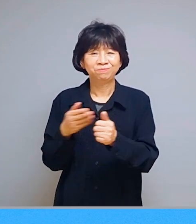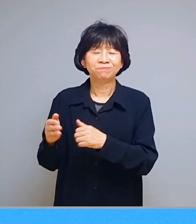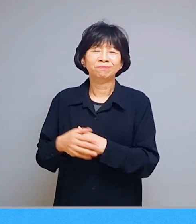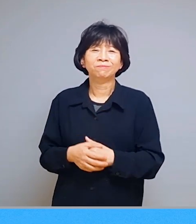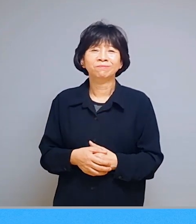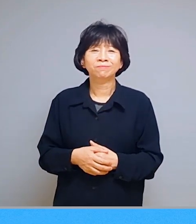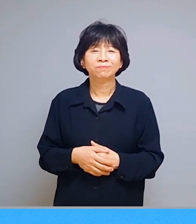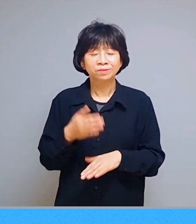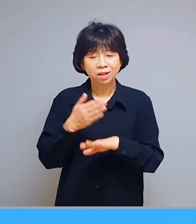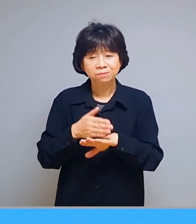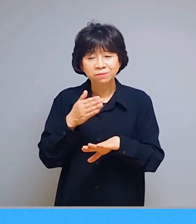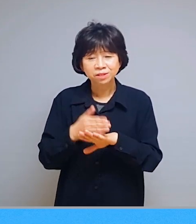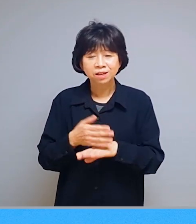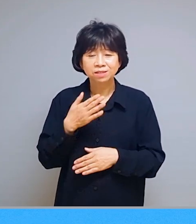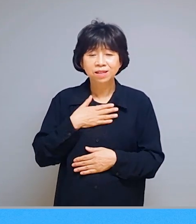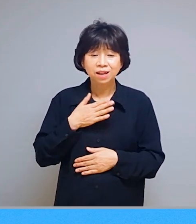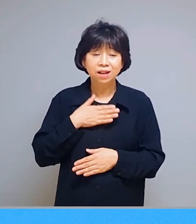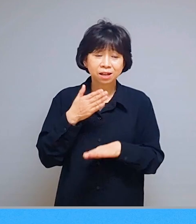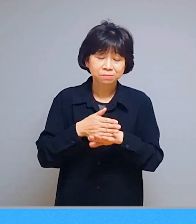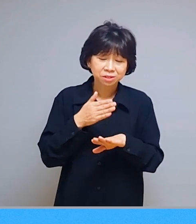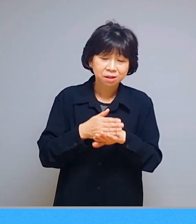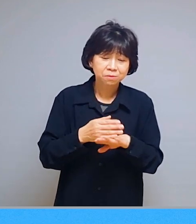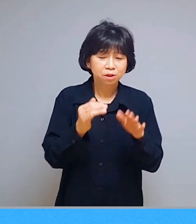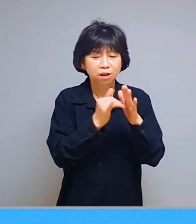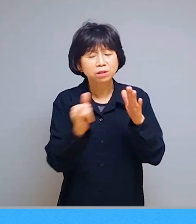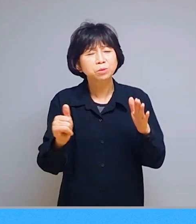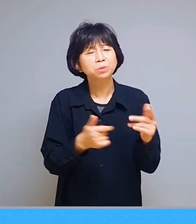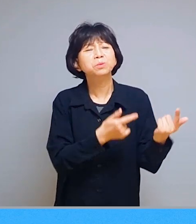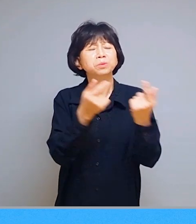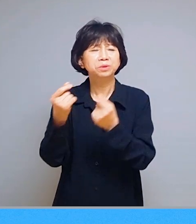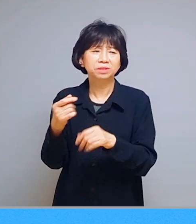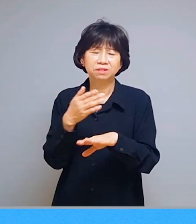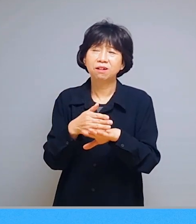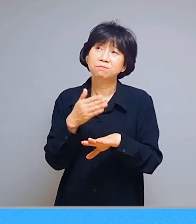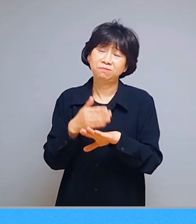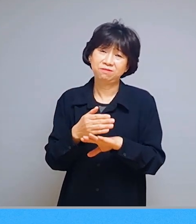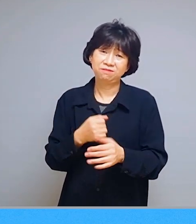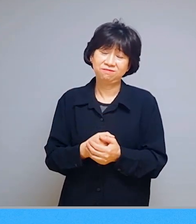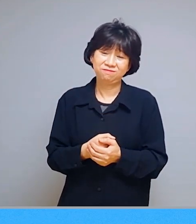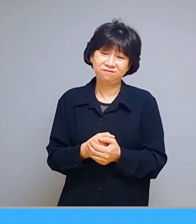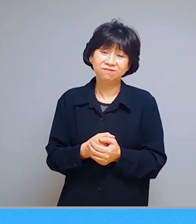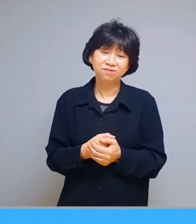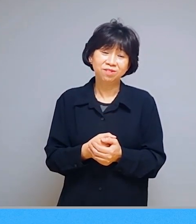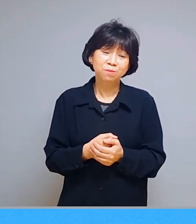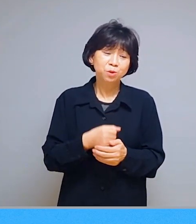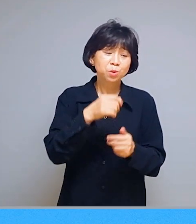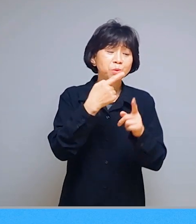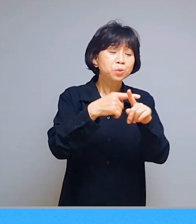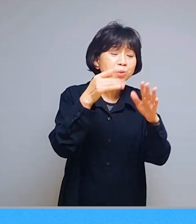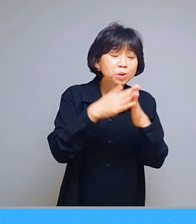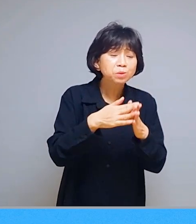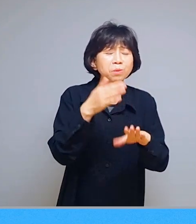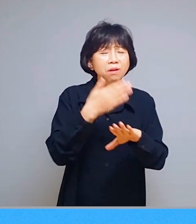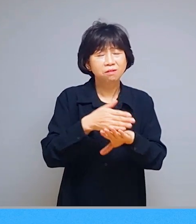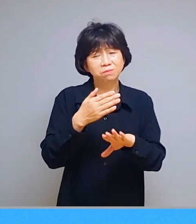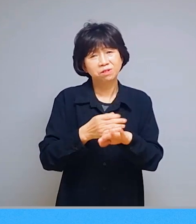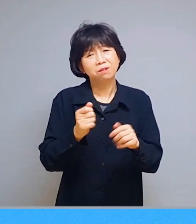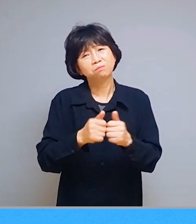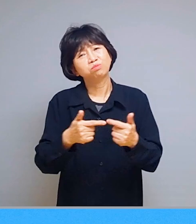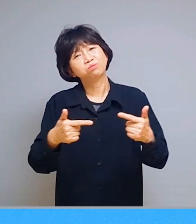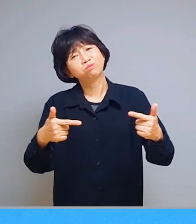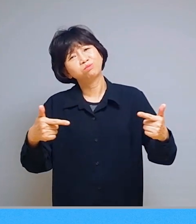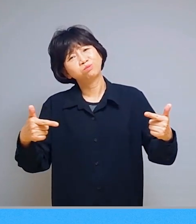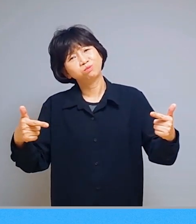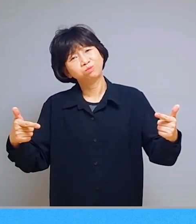바랍니다. 감사는요, 내가 감사하면 우리 가족이 감사하게 돼요. 우리 가족이 감사하면 교회가 감사하게 되는 거예요.